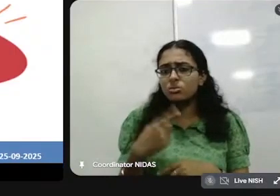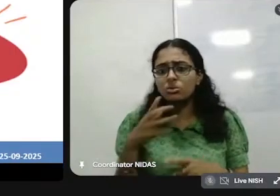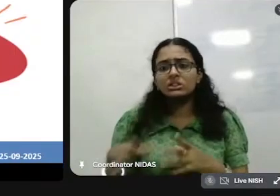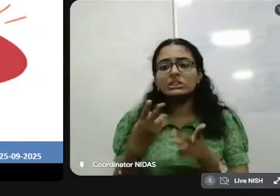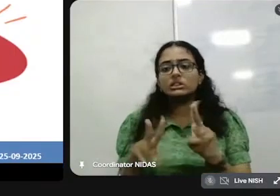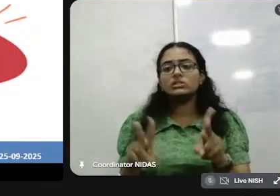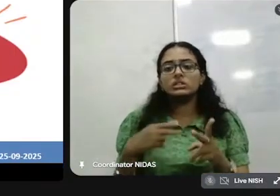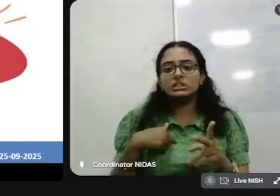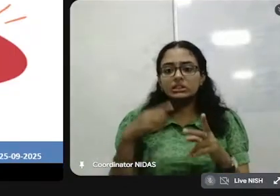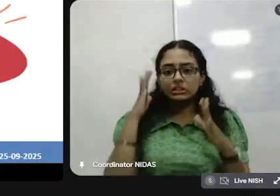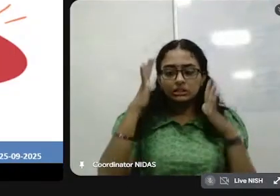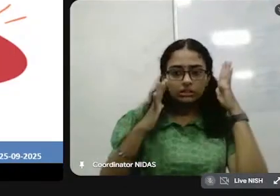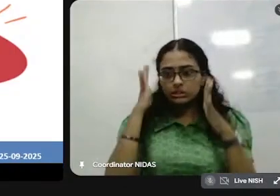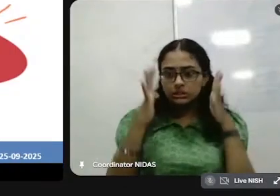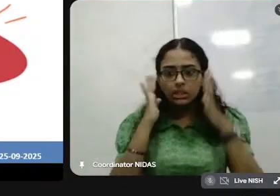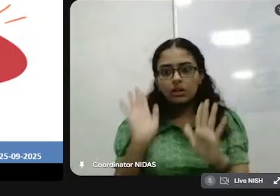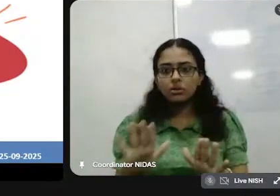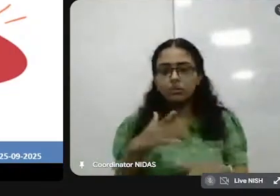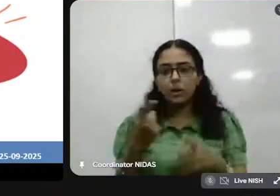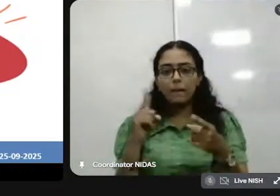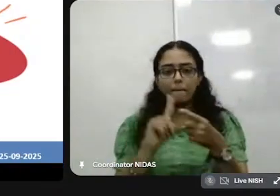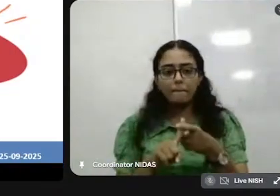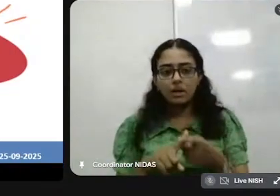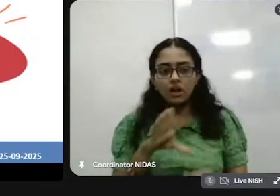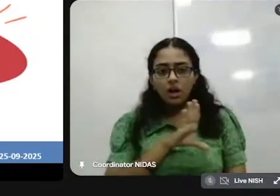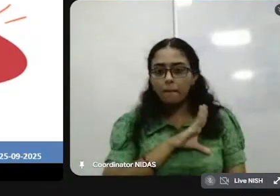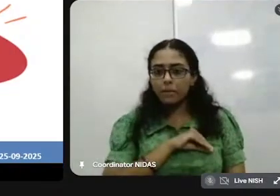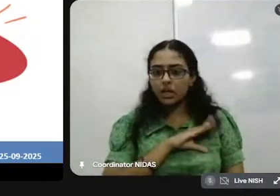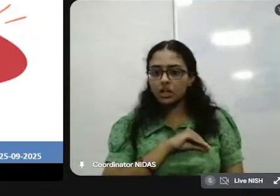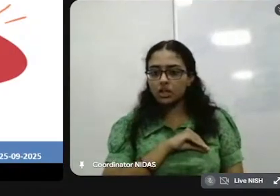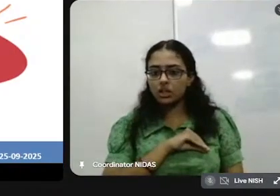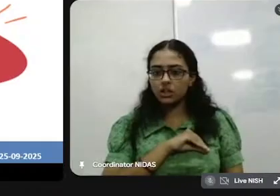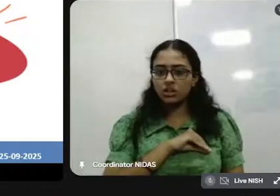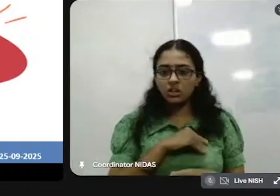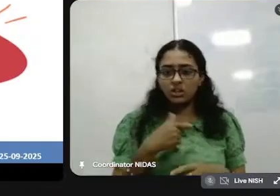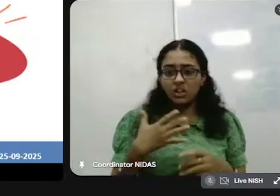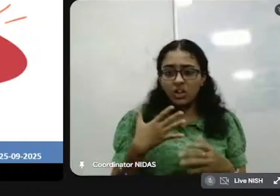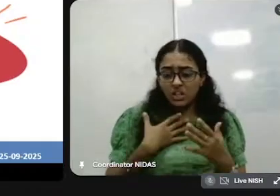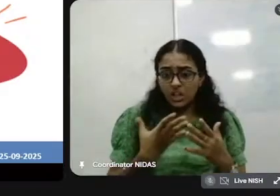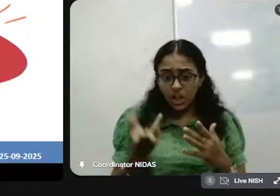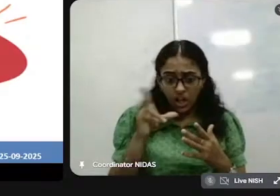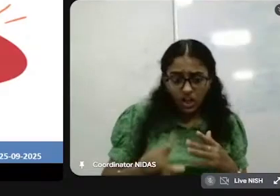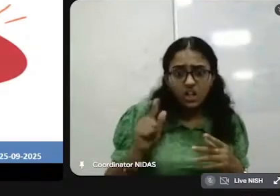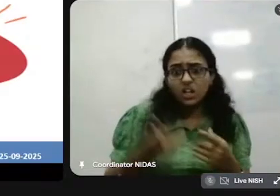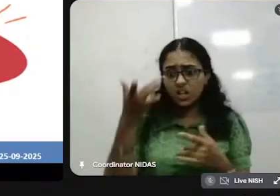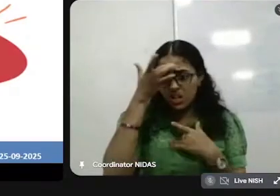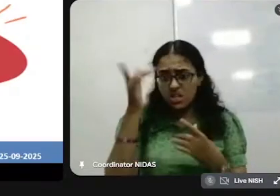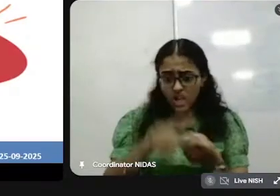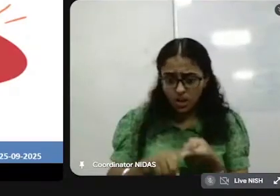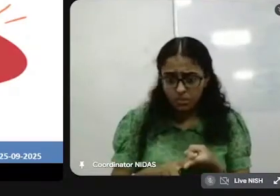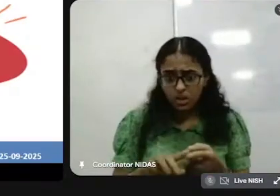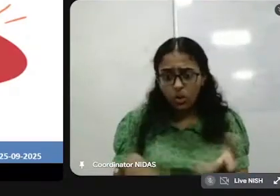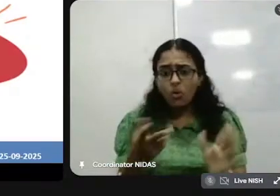അവർക്ക് തോന്നാം. അതേപോലെ തന്നെ ഭയം, എന്തിനെ പറ്റിയുള്ള ഭയമായിരിക്കാം, ഇനിയും എനിക്ക് സ്ട്രോക്ക് വരുമോ, അല്ലെ ഞാൻ നടന്നു